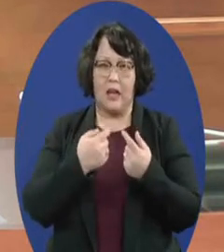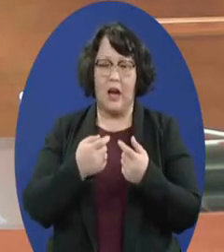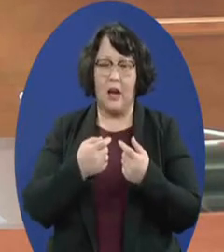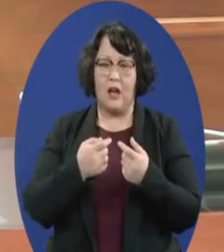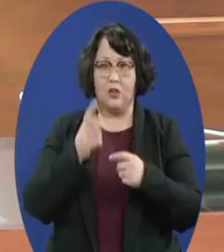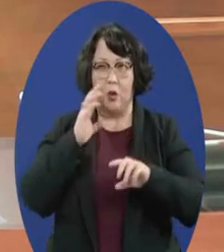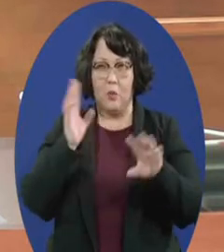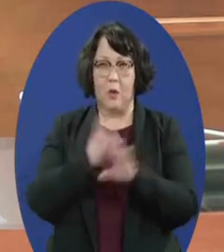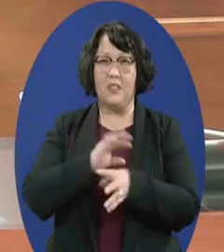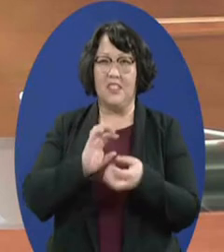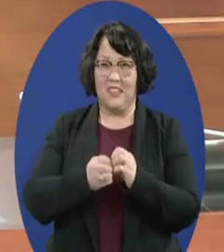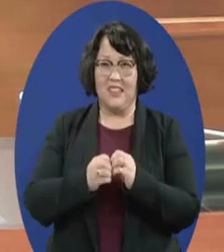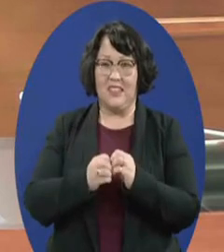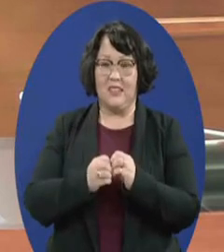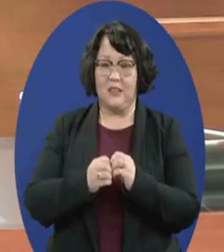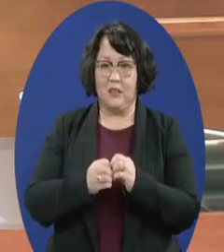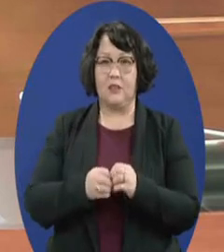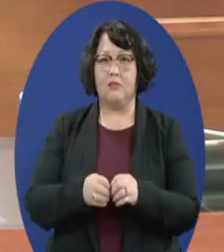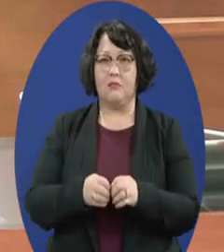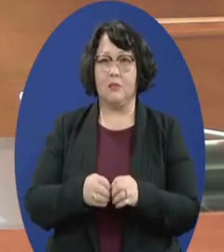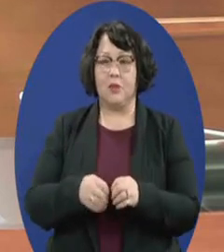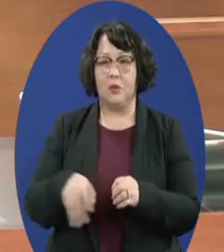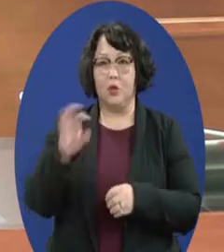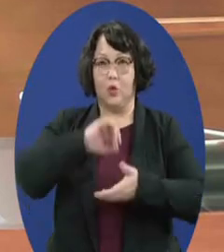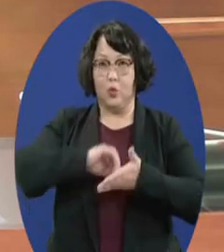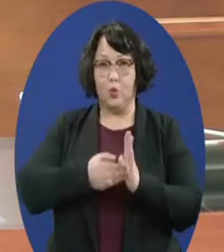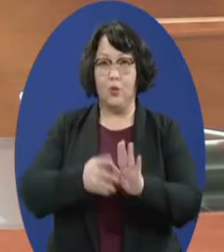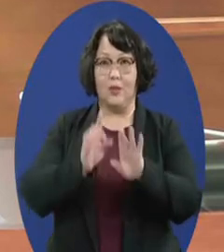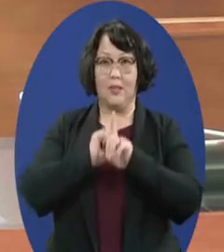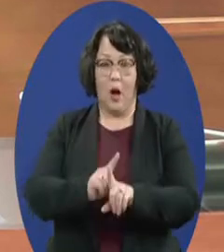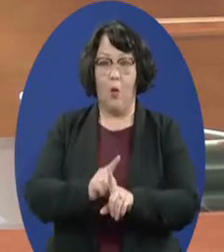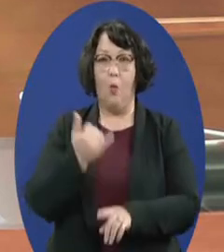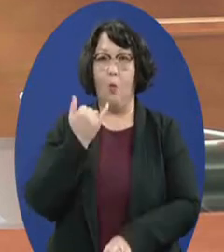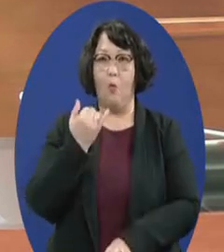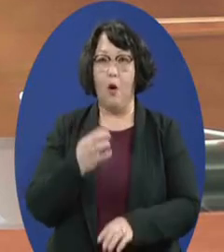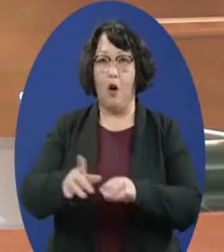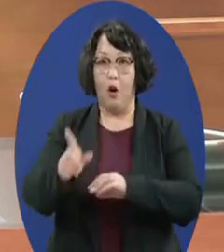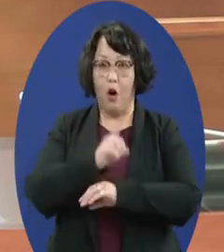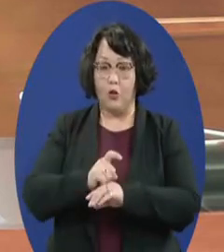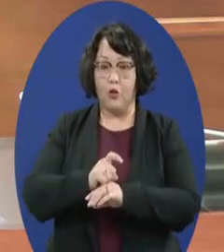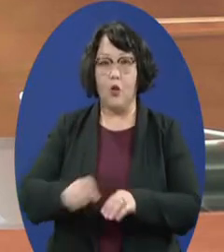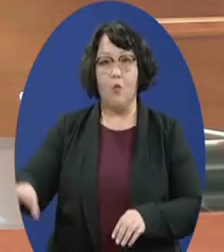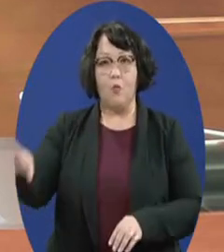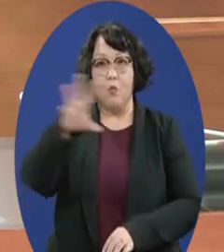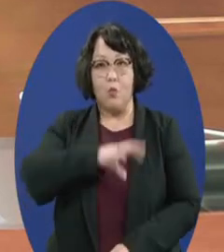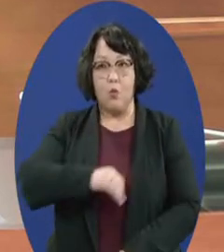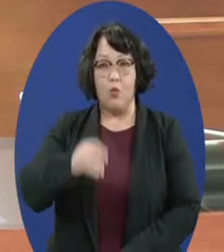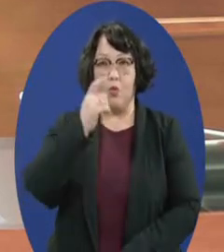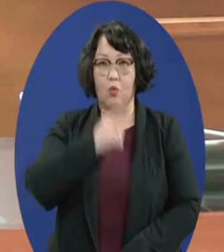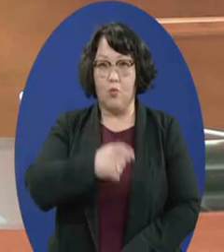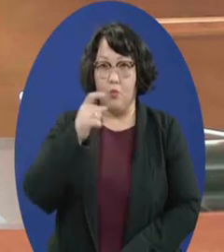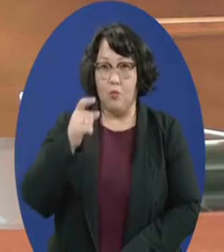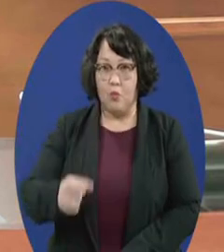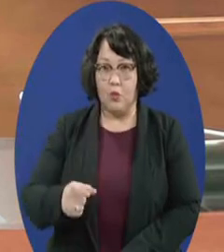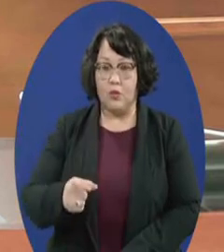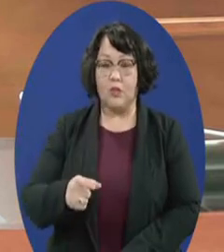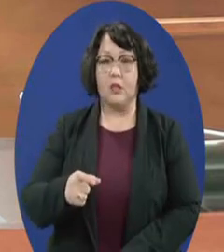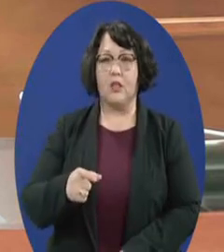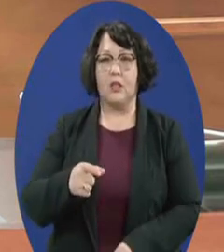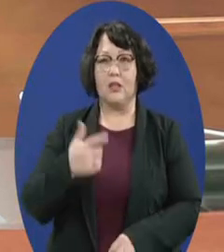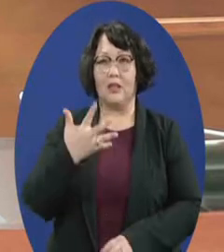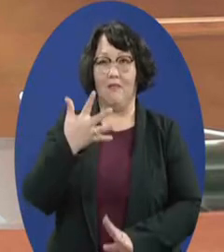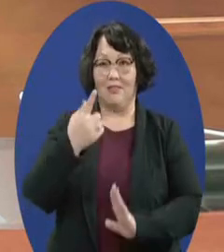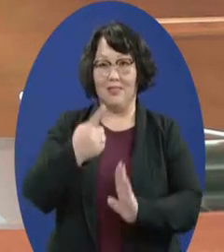дунд ямар ч байсан одоо бид төлөвлөгөөнийхөө дагуу Улаанбаатар хотын нийт иргэдээ 5-р сарын